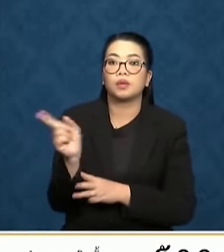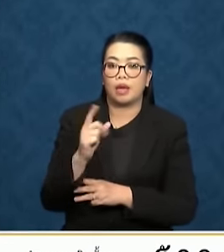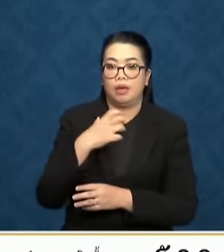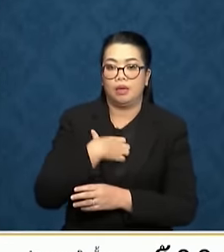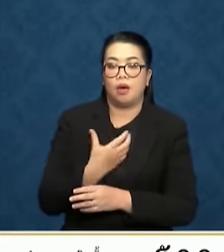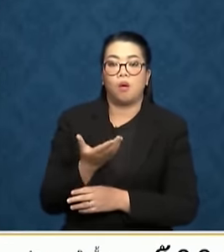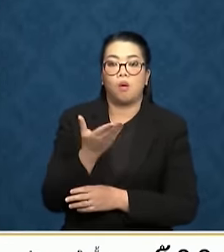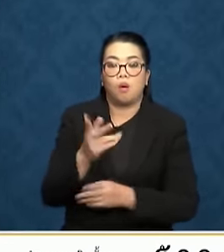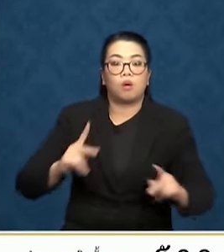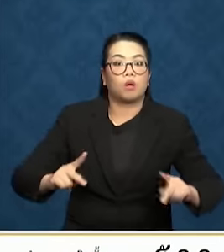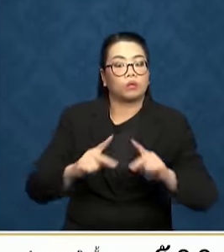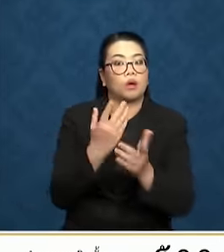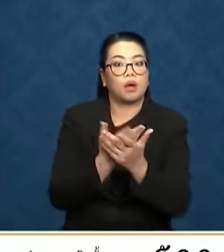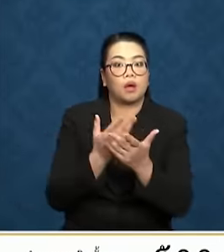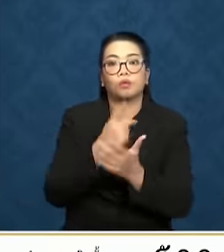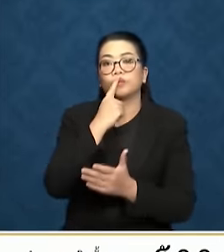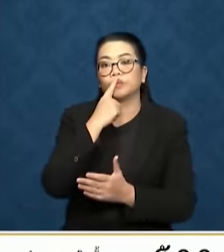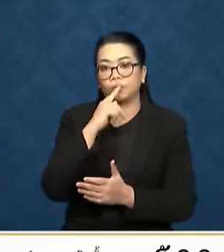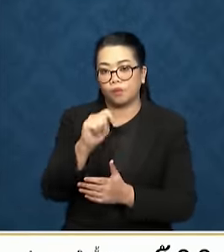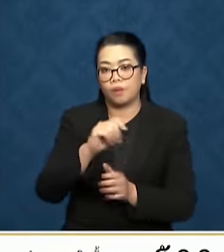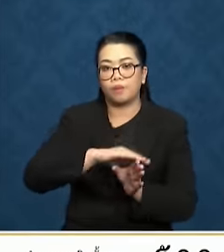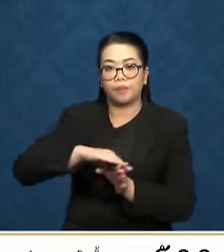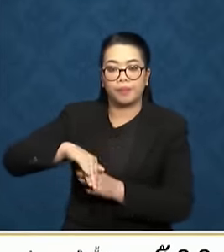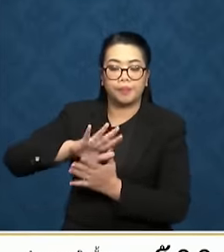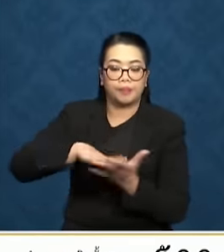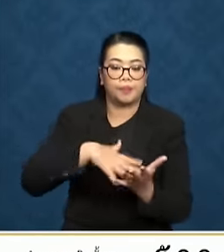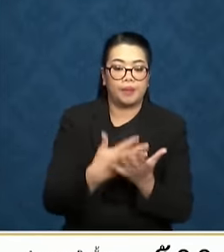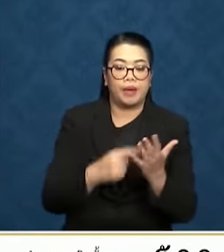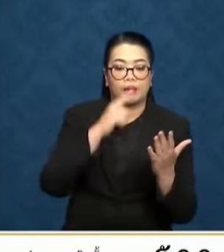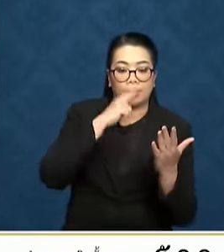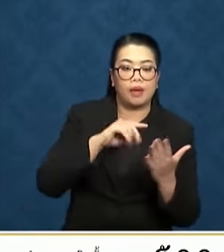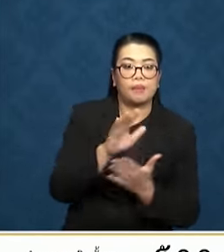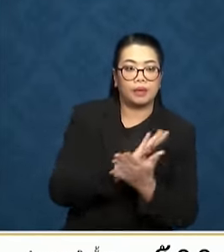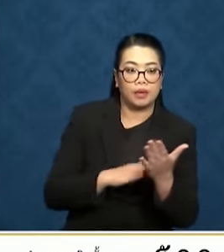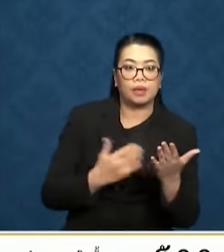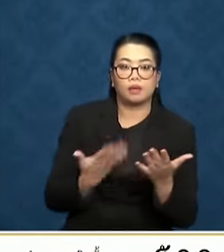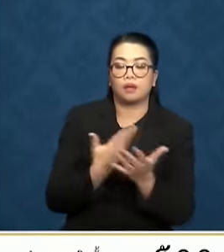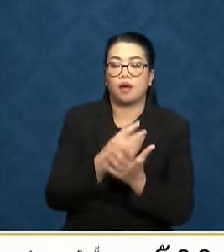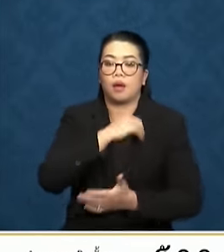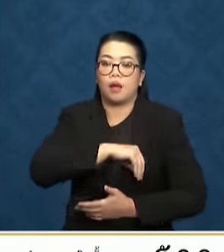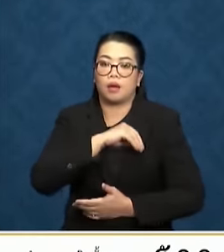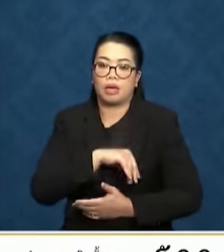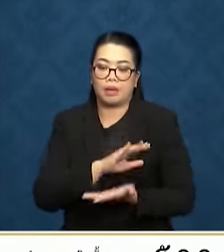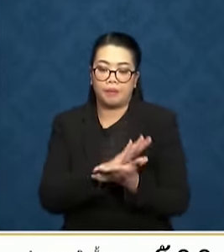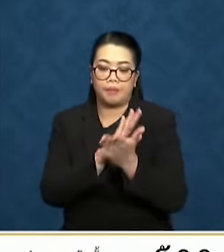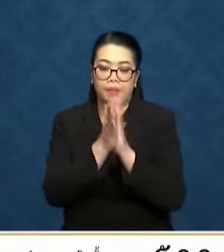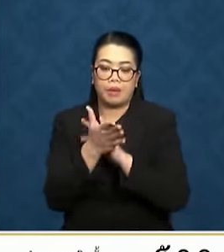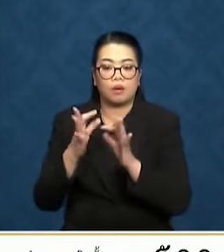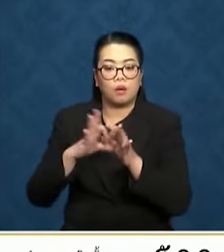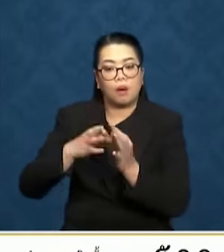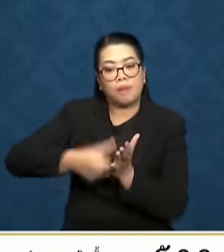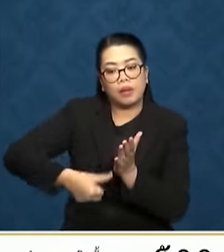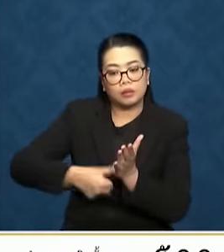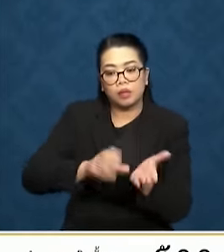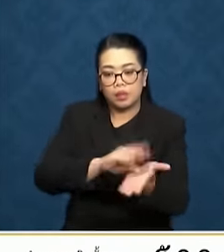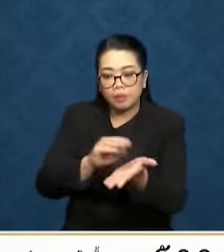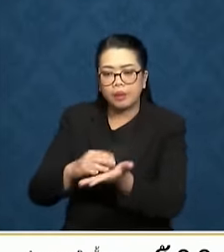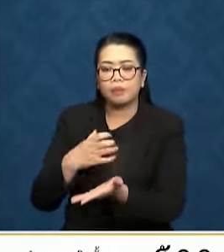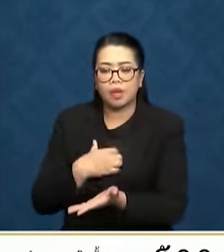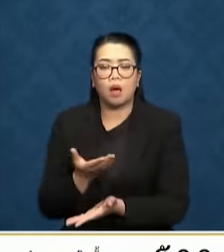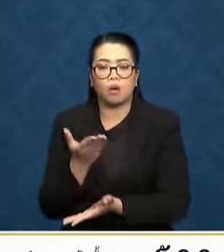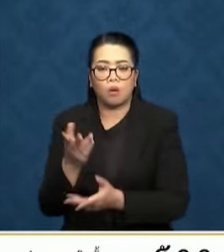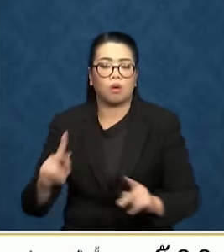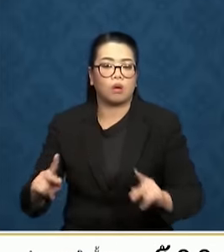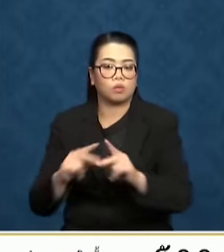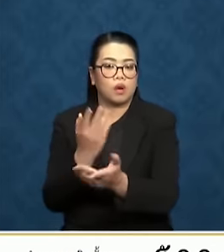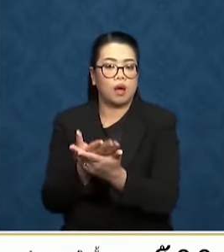รัฐบาลชุดนี้ครับก็คือแผนรายได้ประเทศมันคือการปฏิรูปภาษีอยากจะฟังสักนิดครับว่า